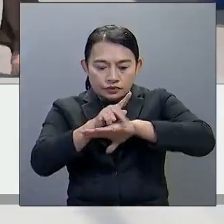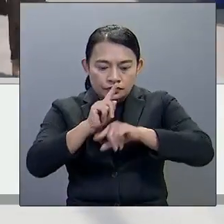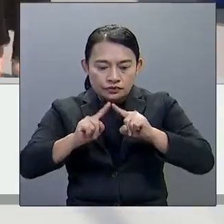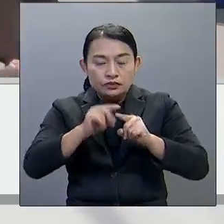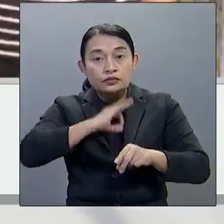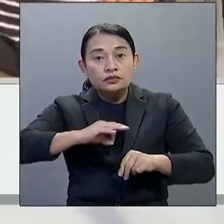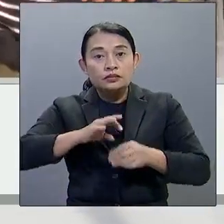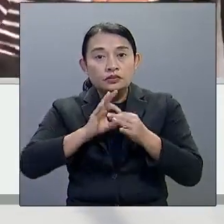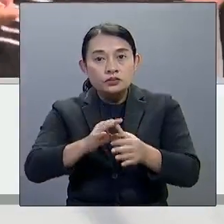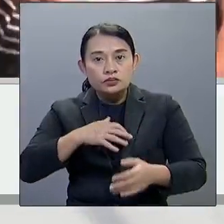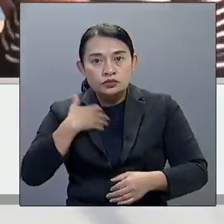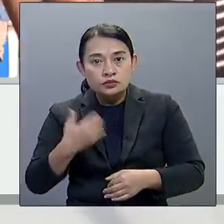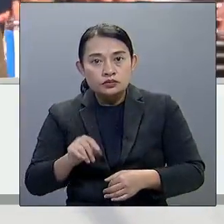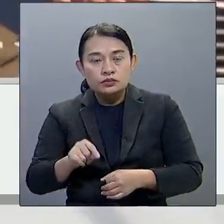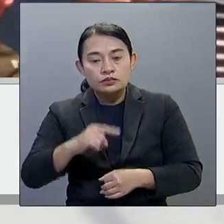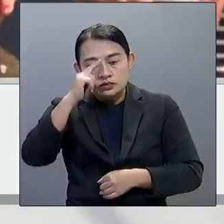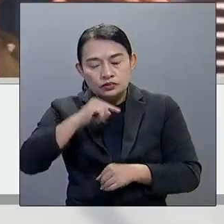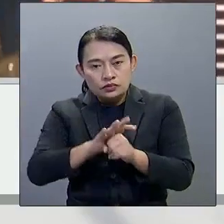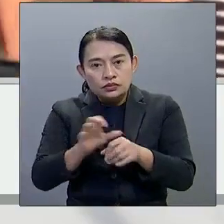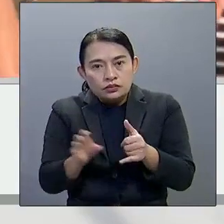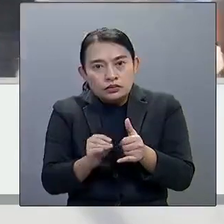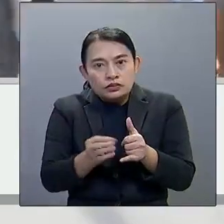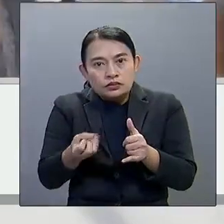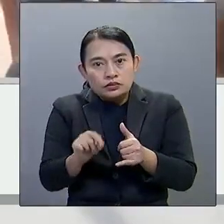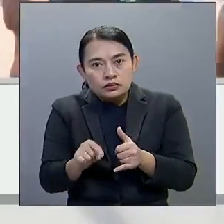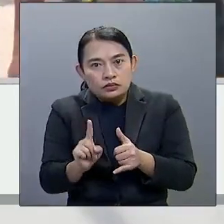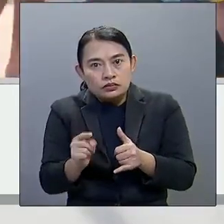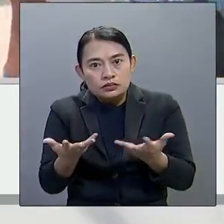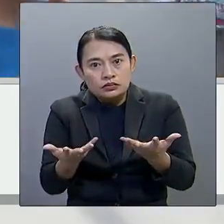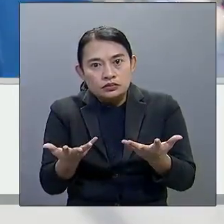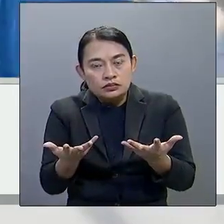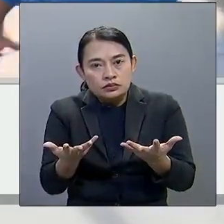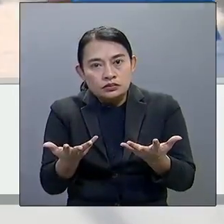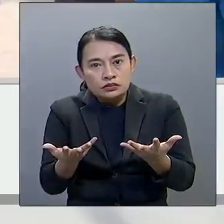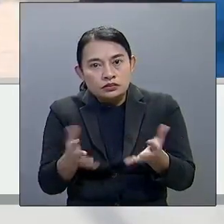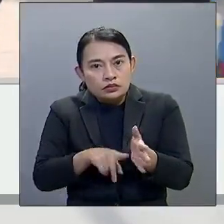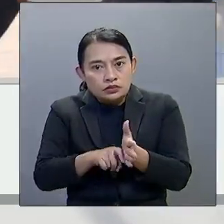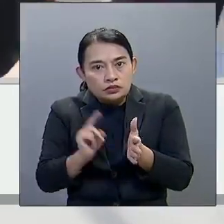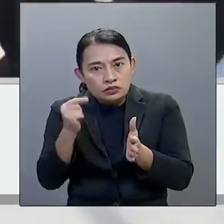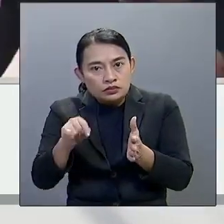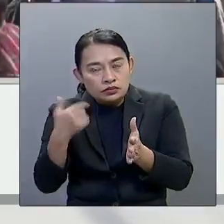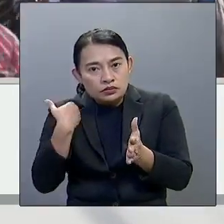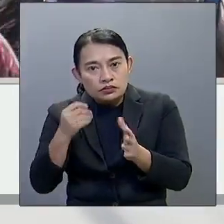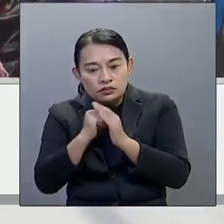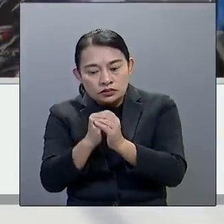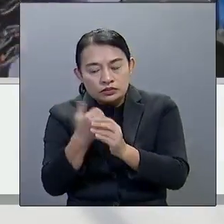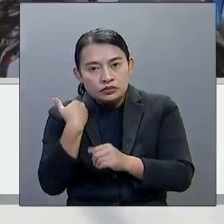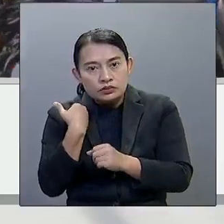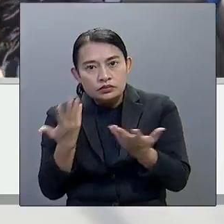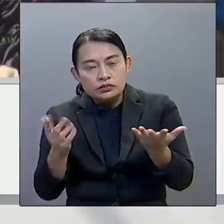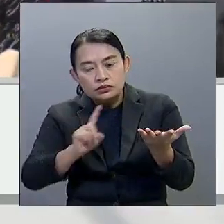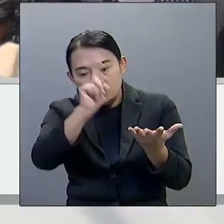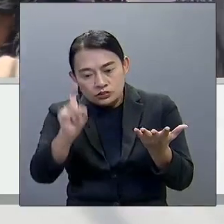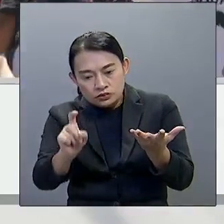ลเหมือนกันบอกคนติดเชื้อในประเทศจะเพิ่มขึ้นไหมเพราะว่าจะนำเข้าเชื้อมาจากจีนมาเสริมอีกหรือเปล่านะคะแต่มาตร